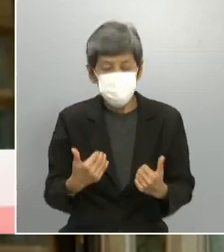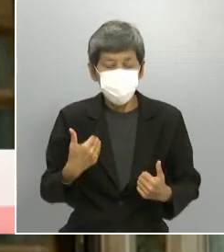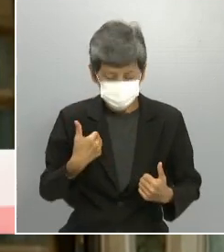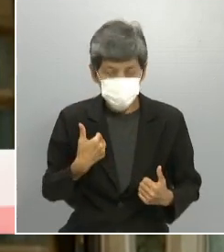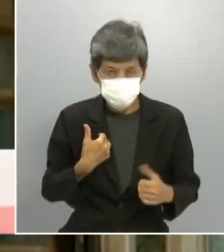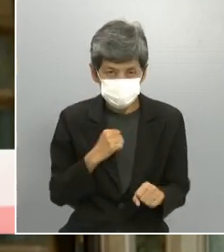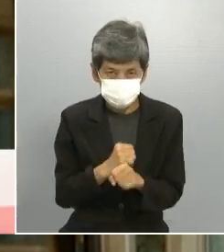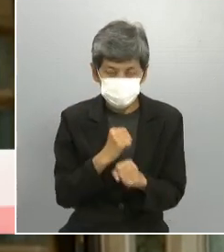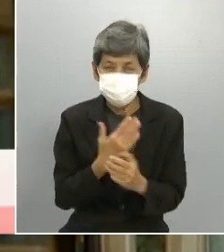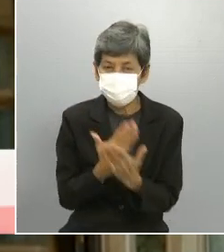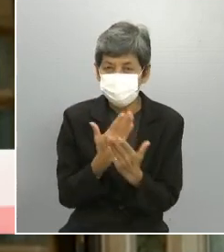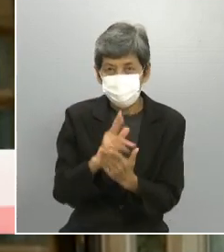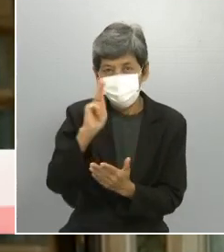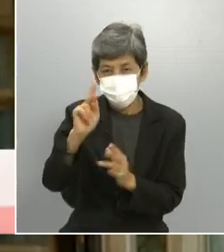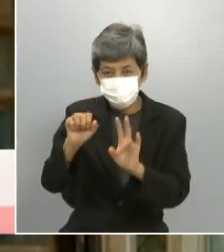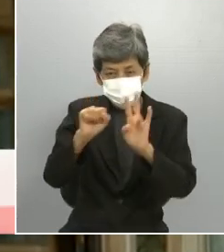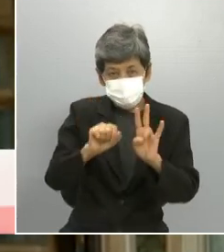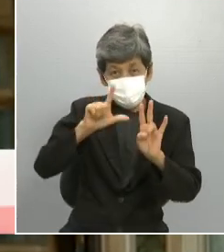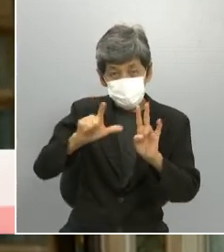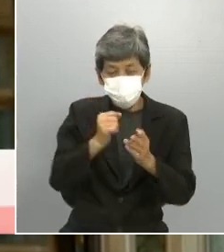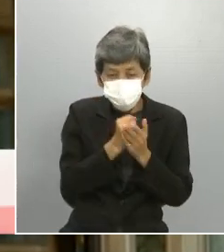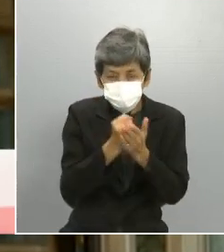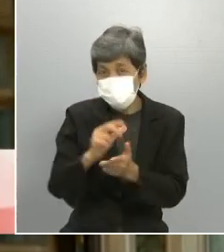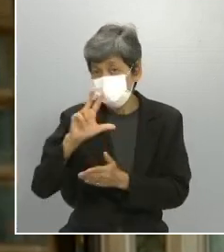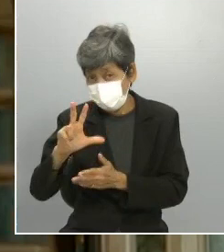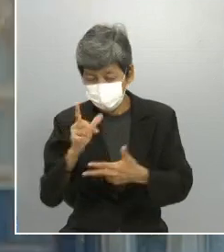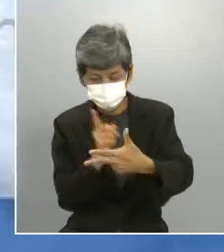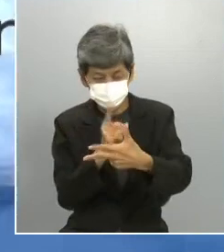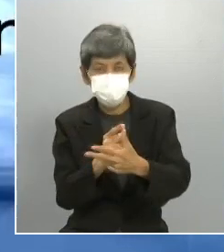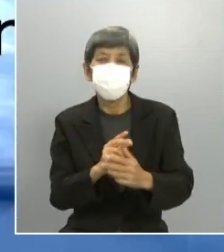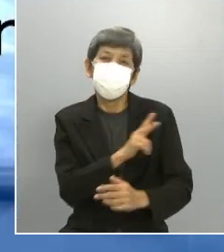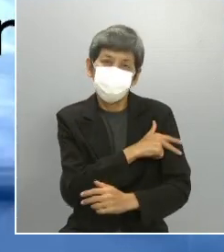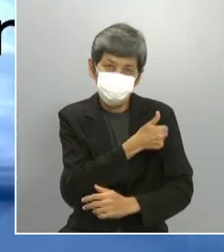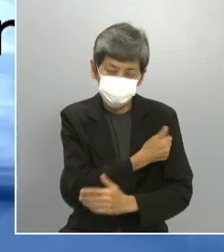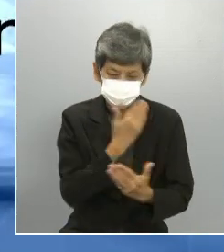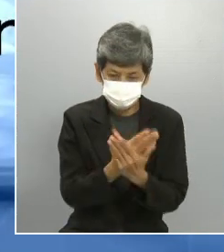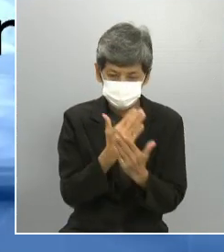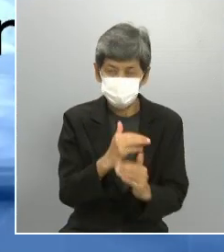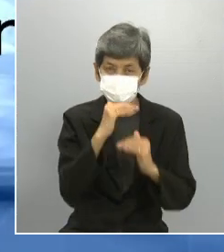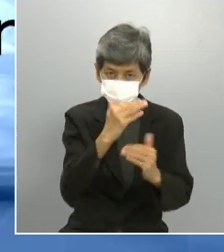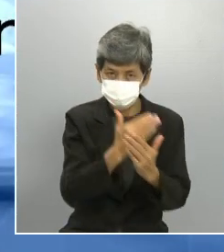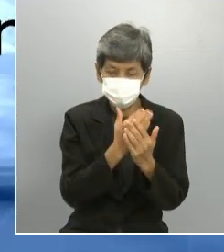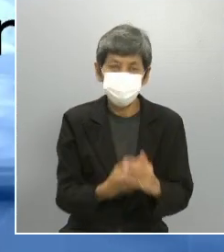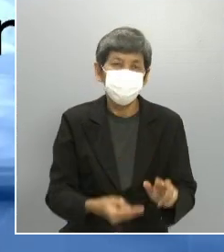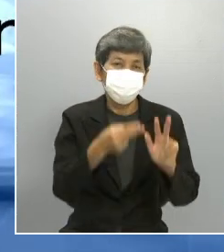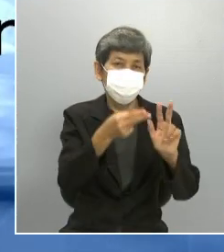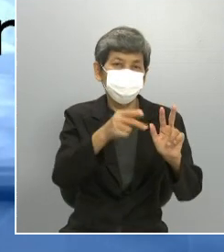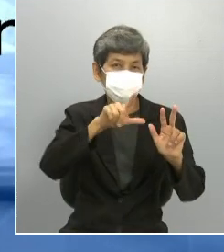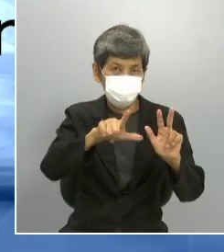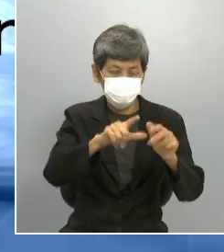จะนำเงินกู้จะแสนล้านบาทไปใช้จ่ายใน 3ด้านด้วยกันคือด้านสาธารณสุขวงเงินที่ตั้งไว้ก็คือ 3หมื่นล้านบาท